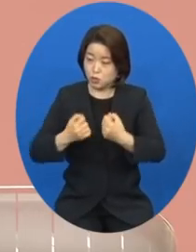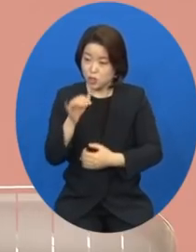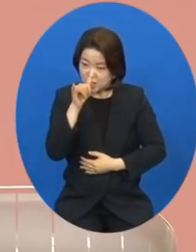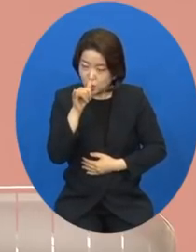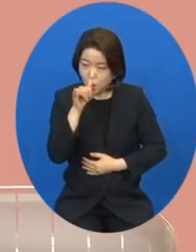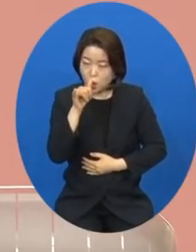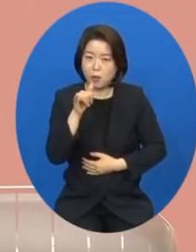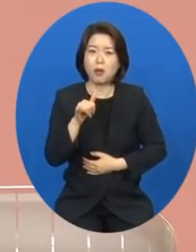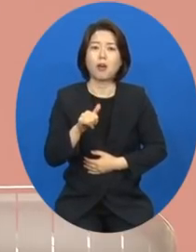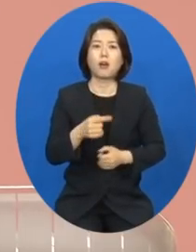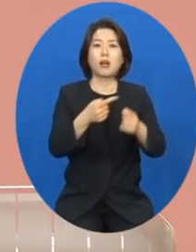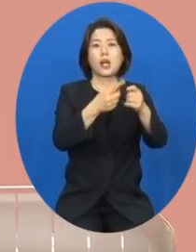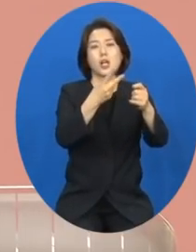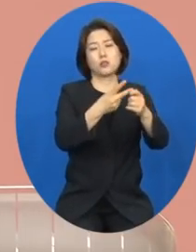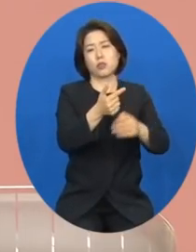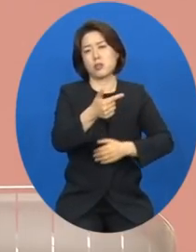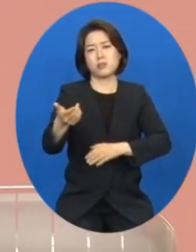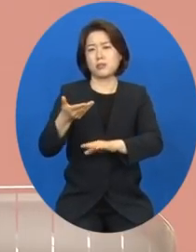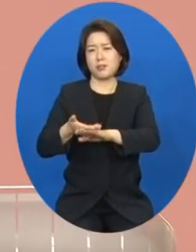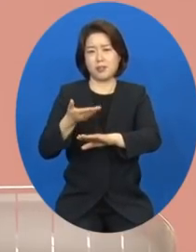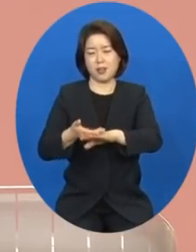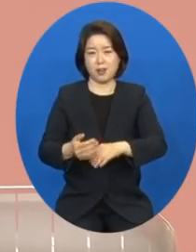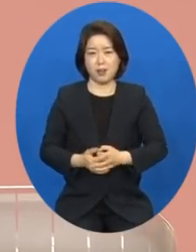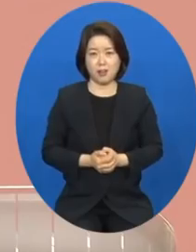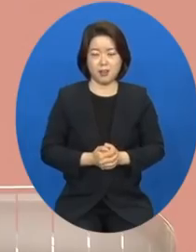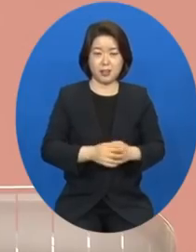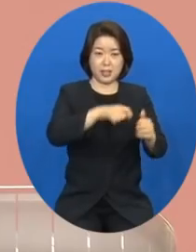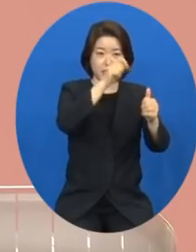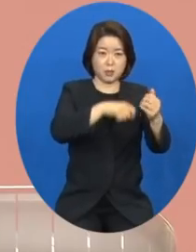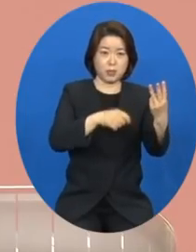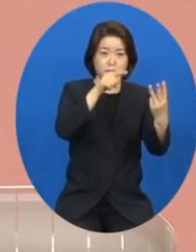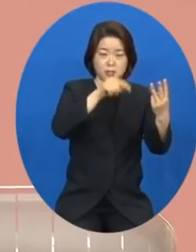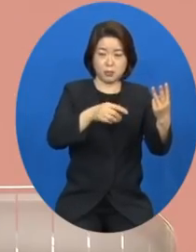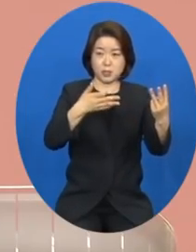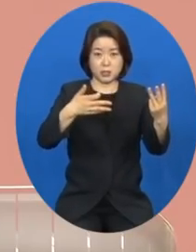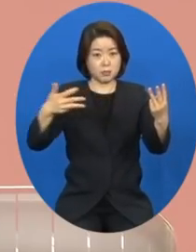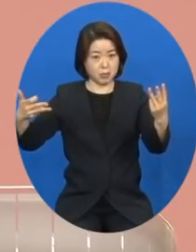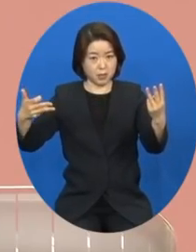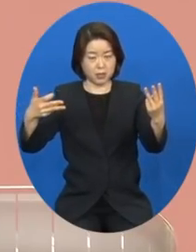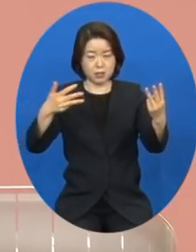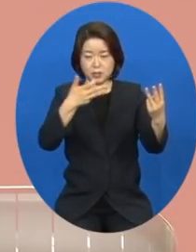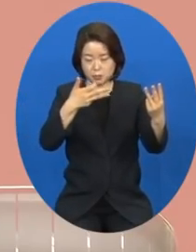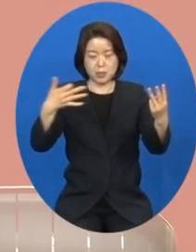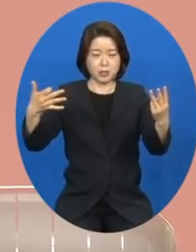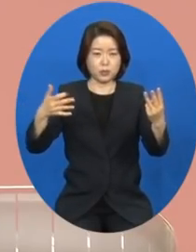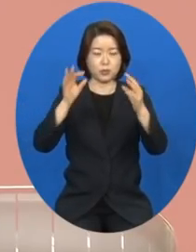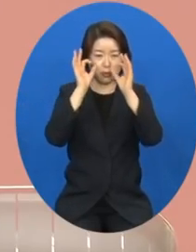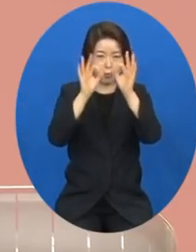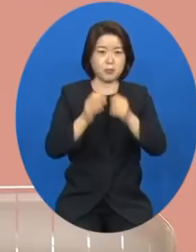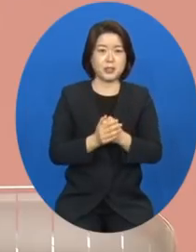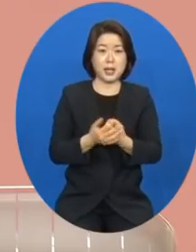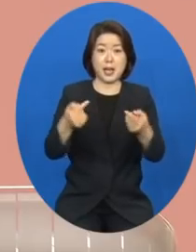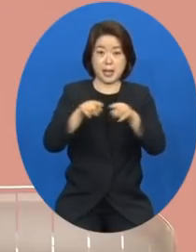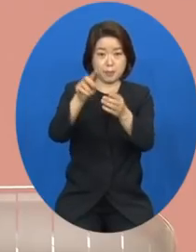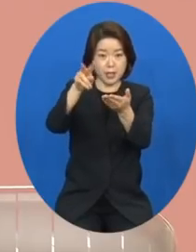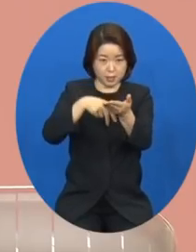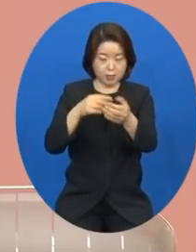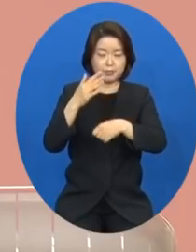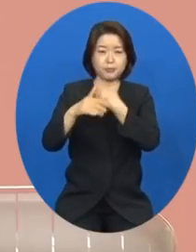차이를 가져온다는 것이죠 기부 리더 3장 18절 19절 말씀을 우리 함께 읽어보겠습니다 지자